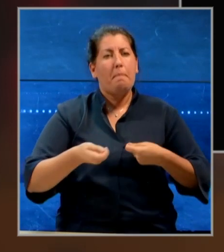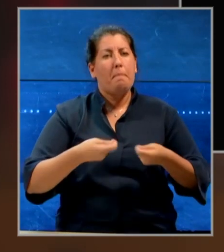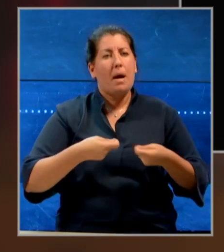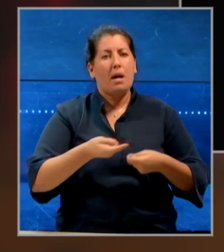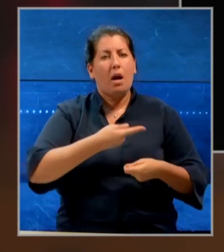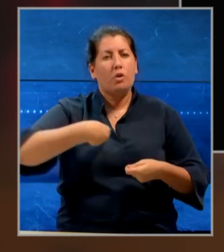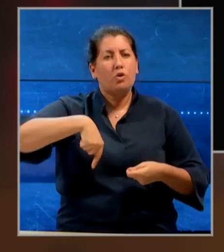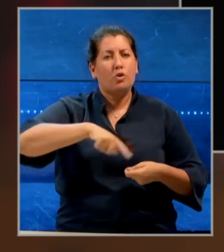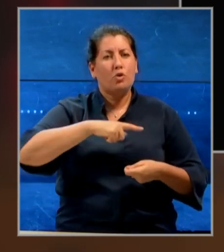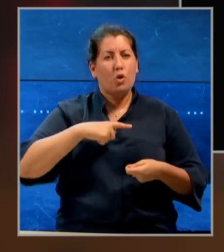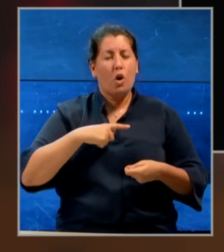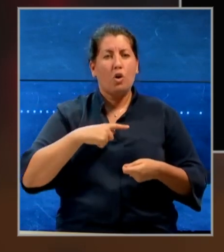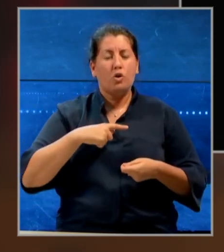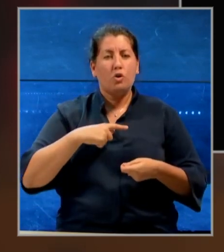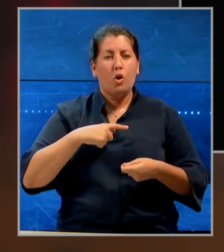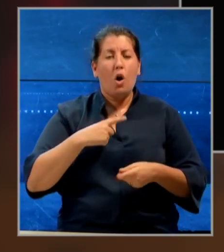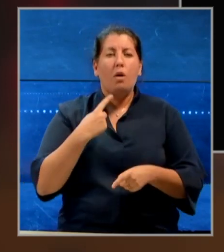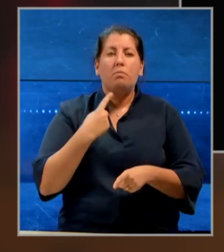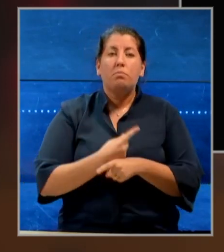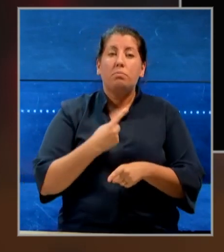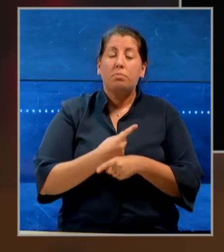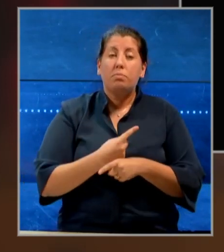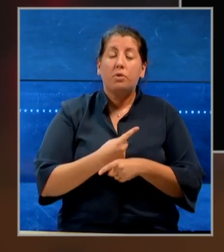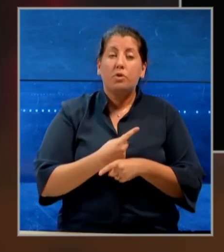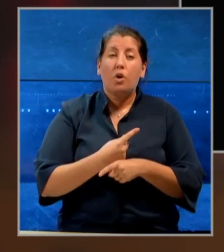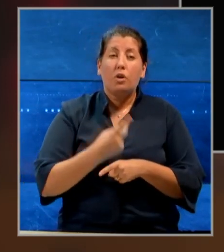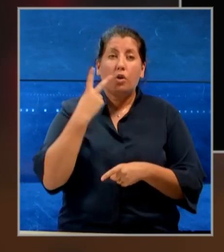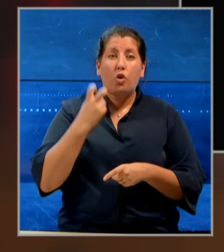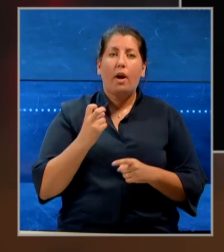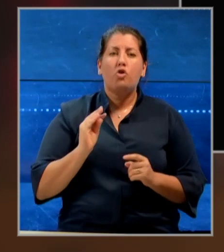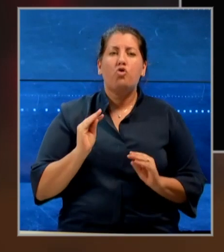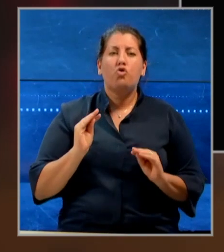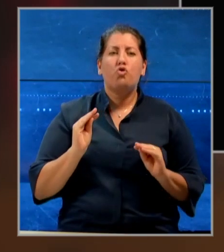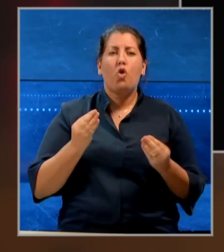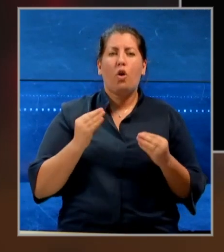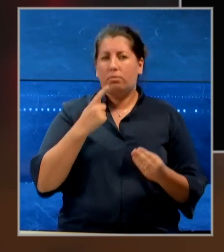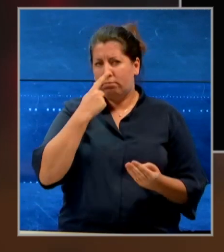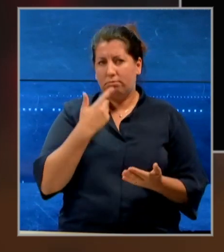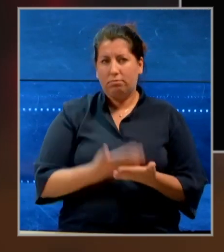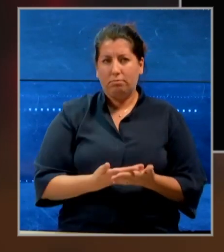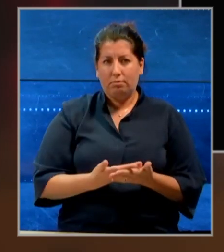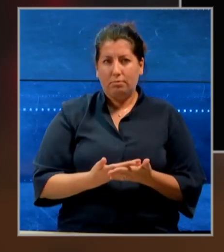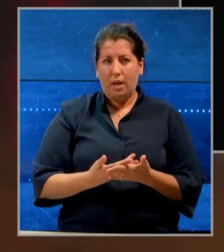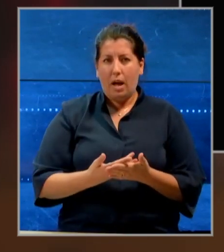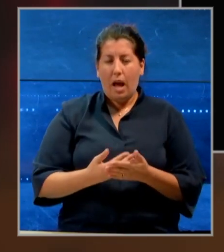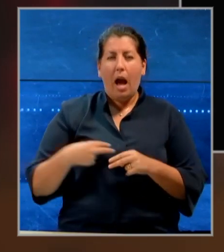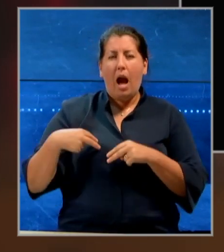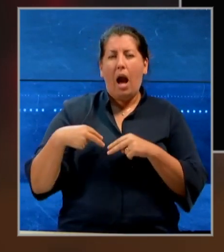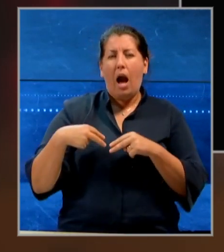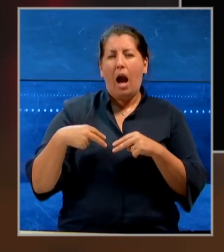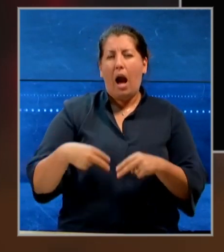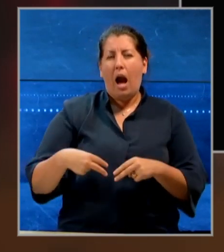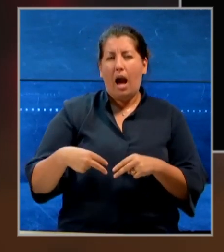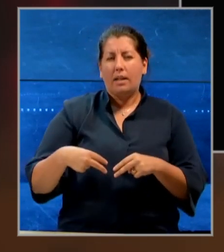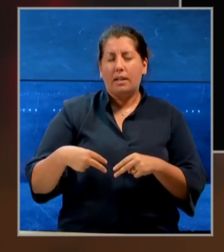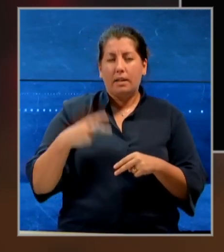era dettato anche dall'esigenza di poter cedere dei giocatori. Qui c'erano dei giocatori che negli ultimi anni hanno giocato poco